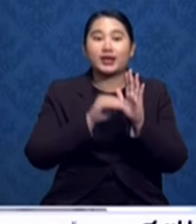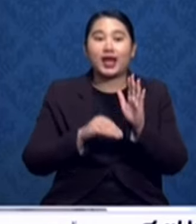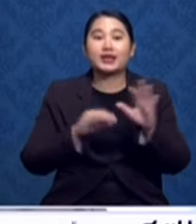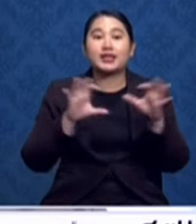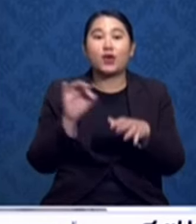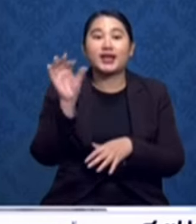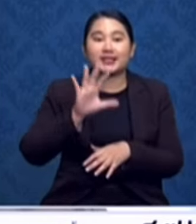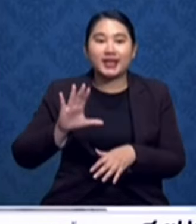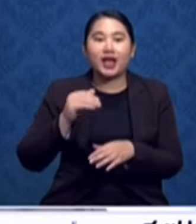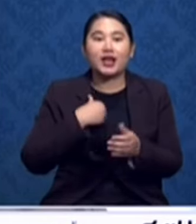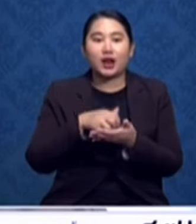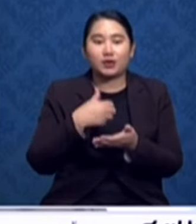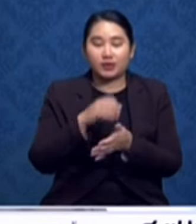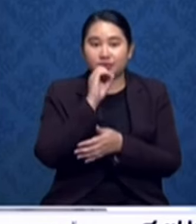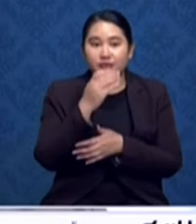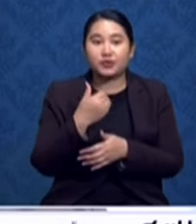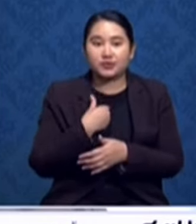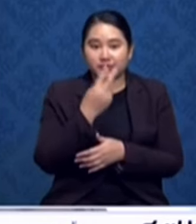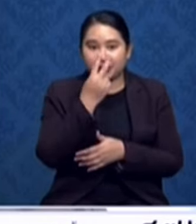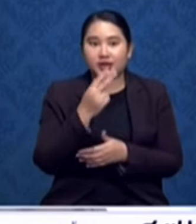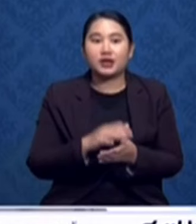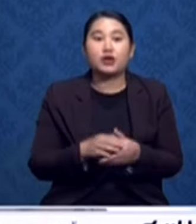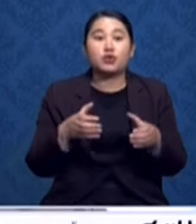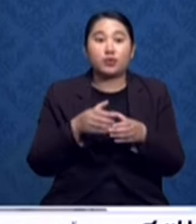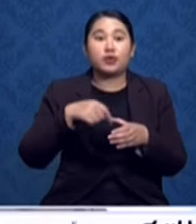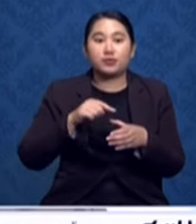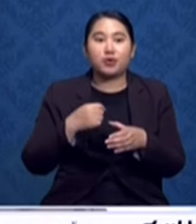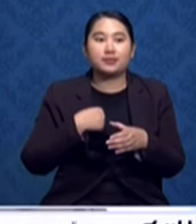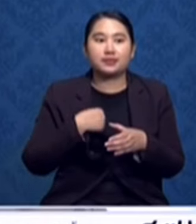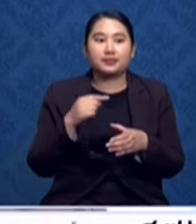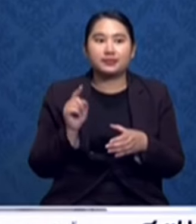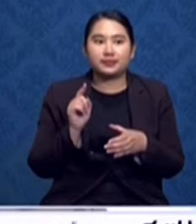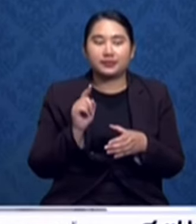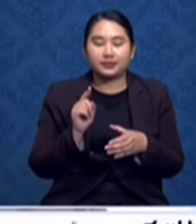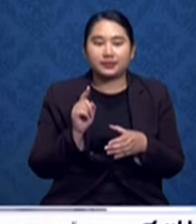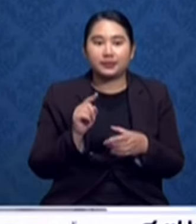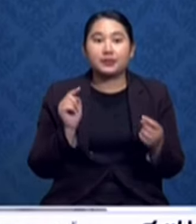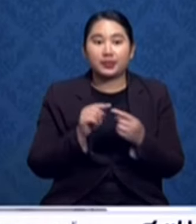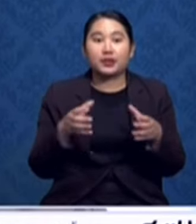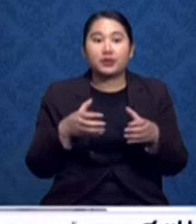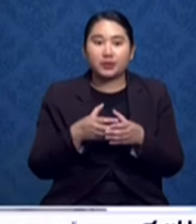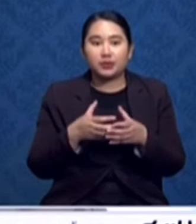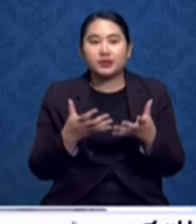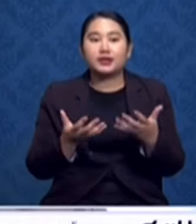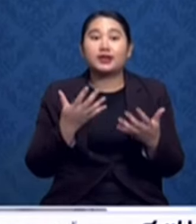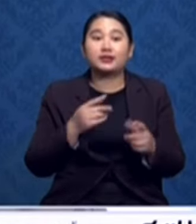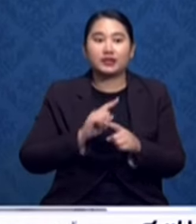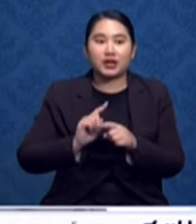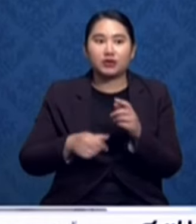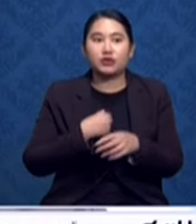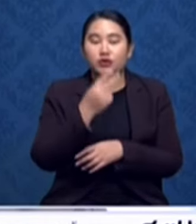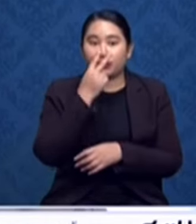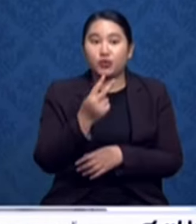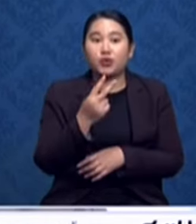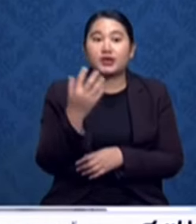ให้ชัดถึงความหลากหลายนะผมว่าพรรคผมเนี่ยก็โดนล่าสุดเรื่องอันนี้ไปเนาะเกิดกระแสชาตินิยมมากมายถ้าทุกคนได้ดู Spirit